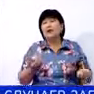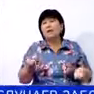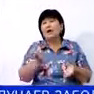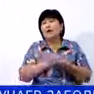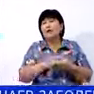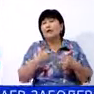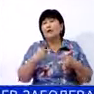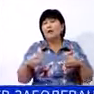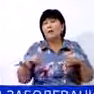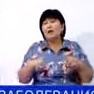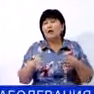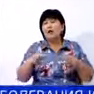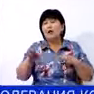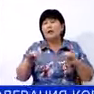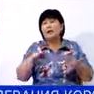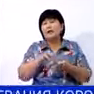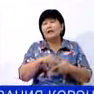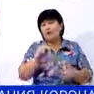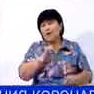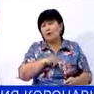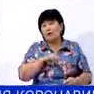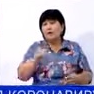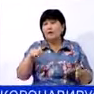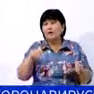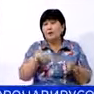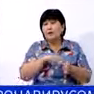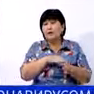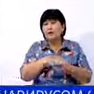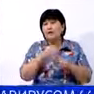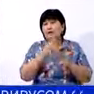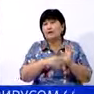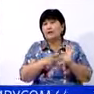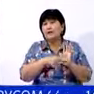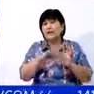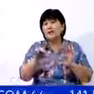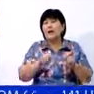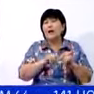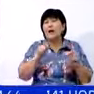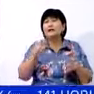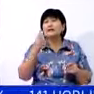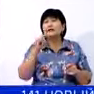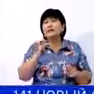с проводимой по дорожной карте занятости работой. В городе реализуется 97 проектов, открыто